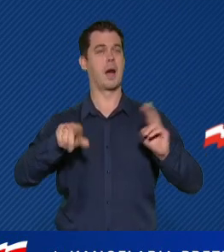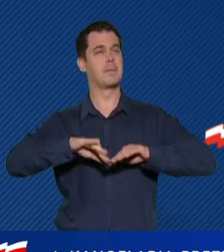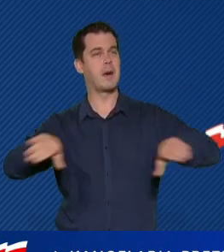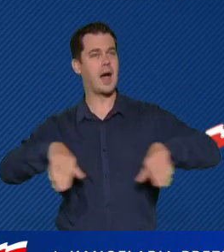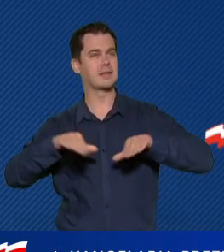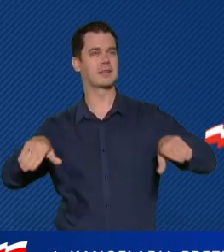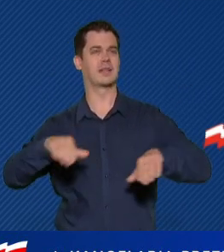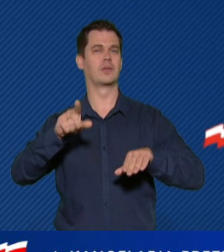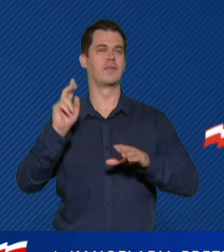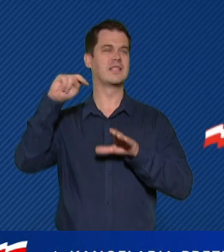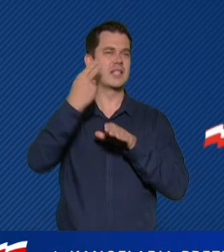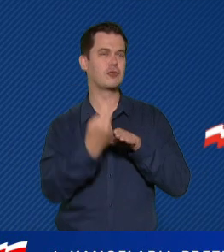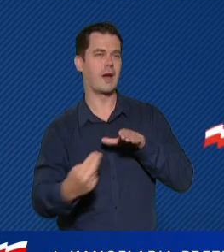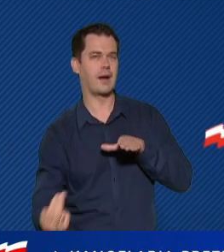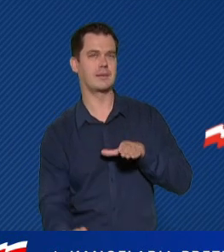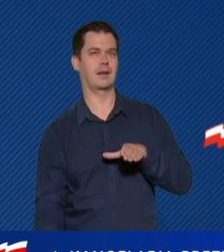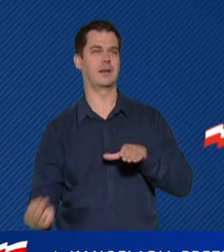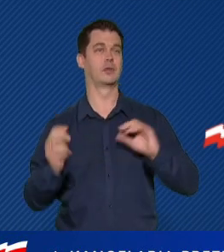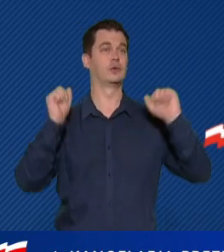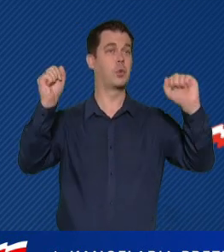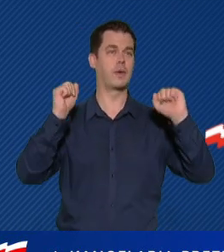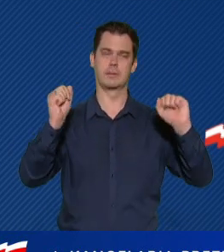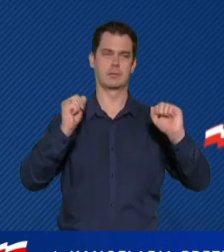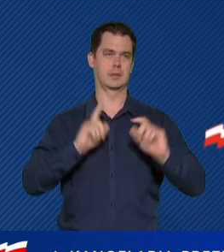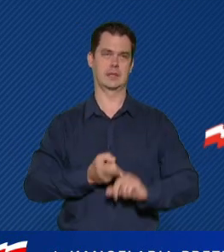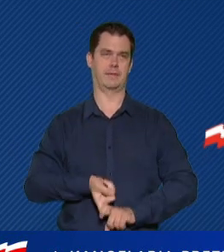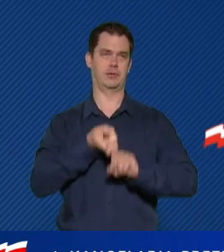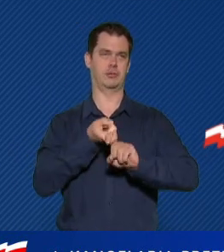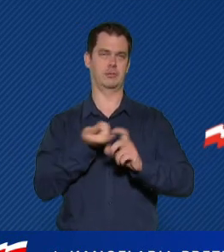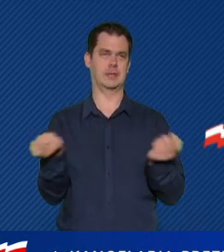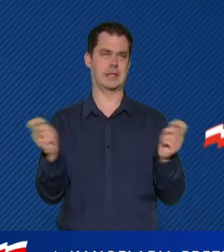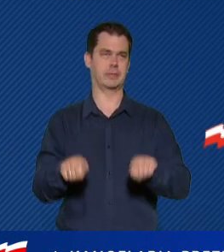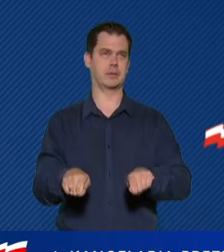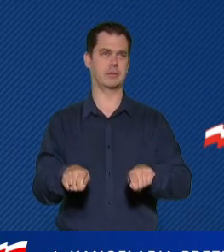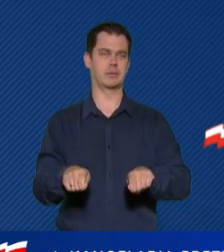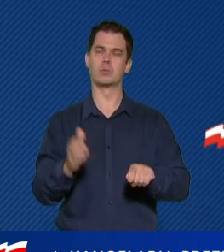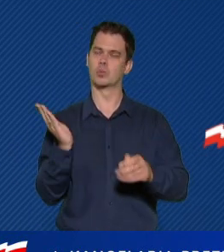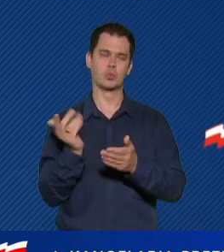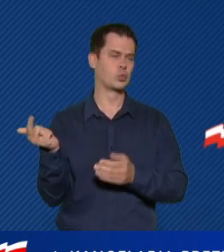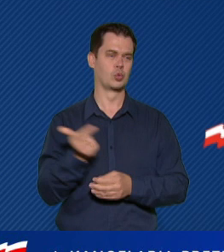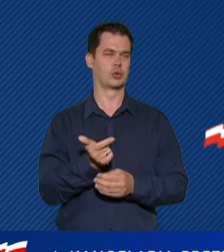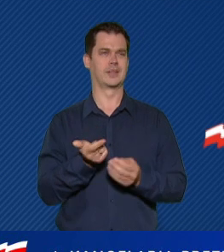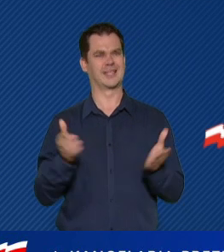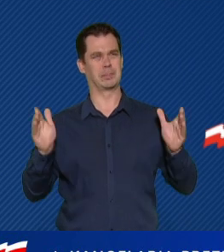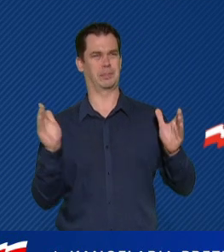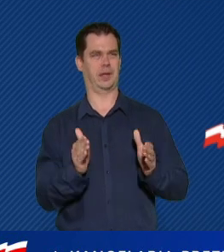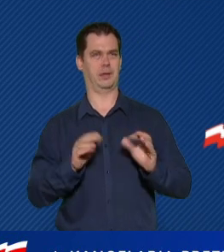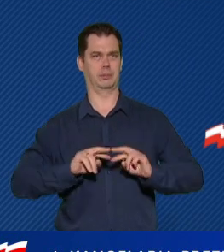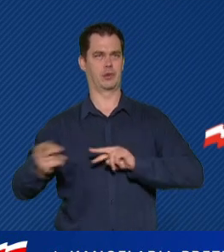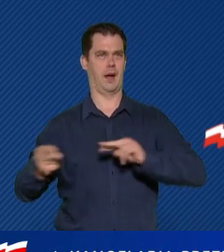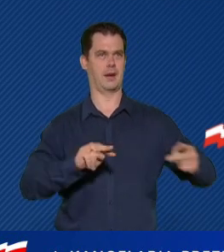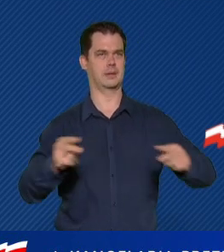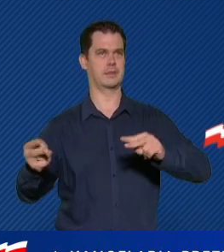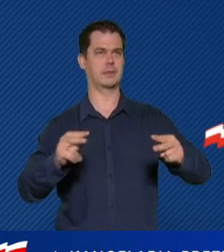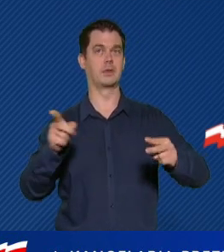akwaparków, siłowni po to, żeby zmniejszyć transmisję, przerwać tą transmisję,